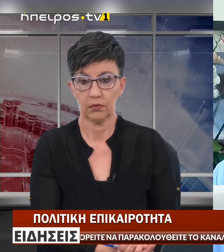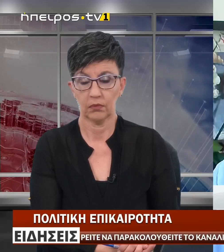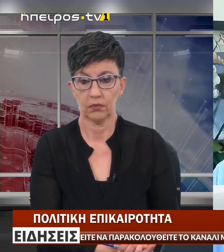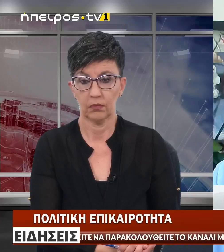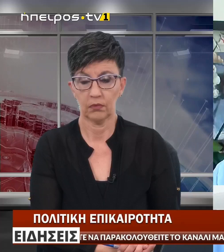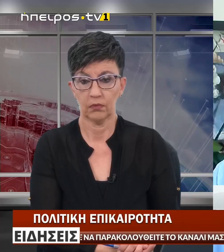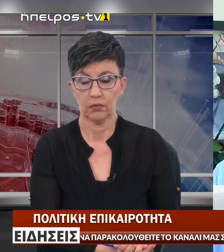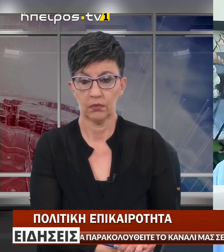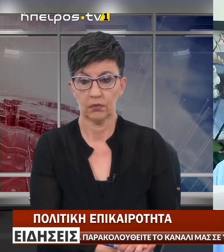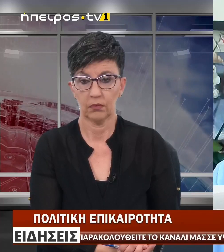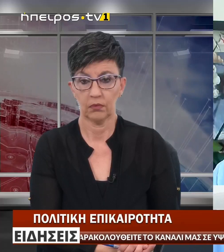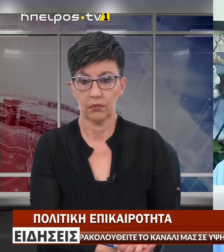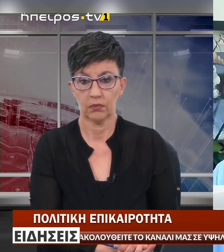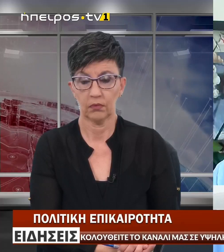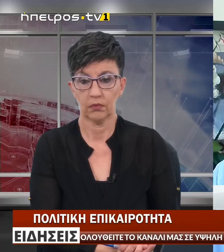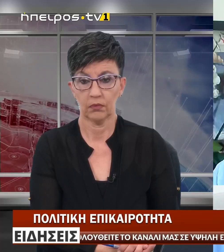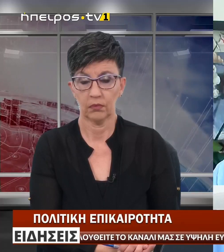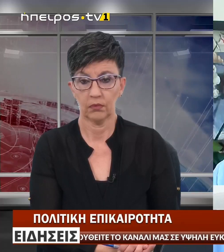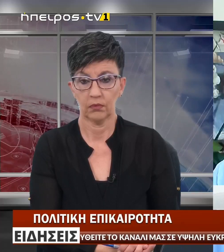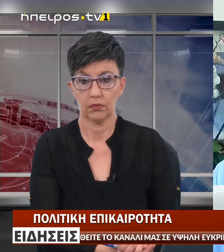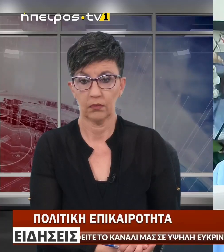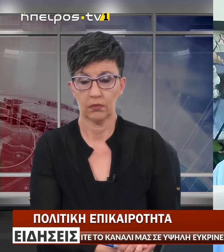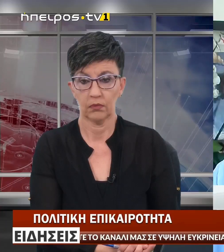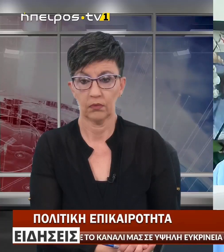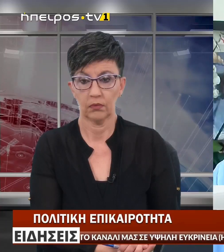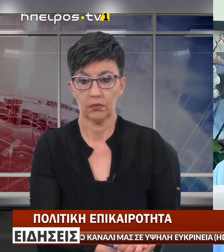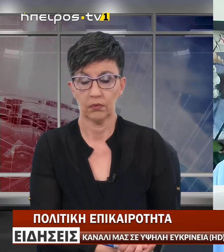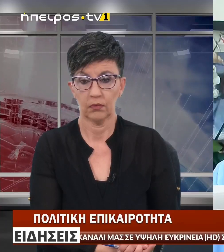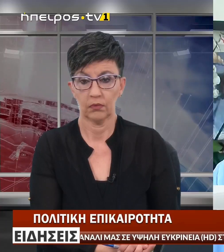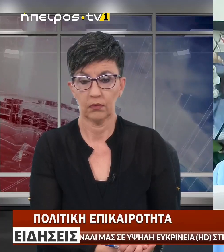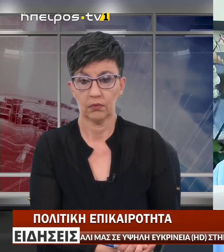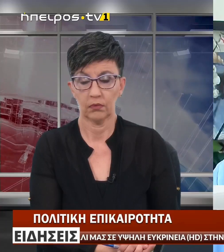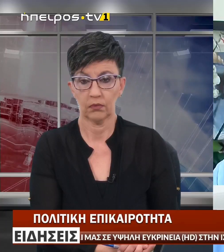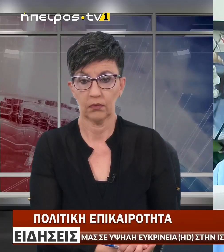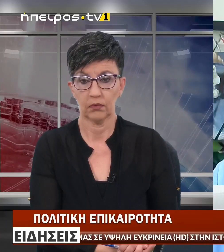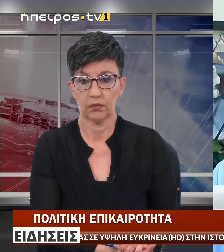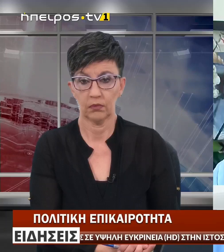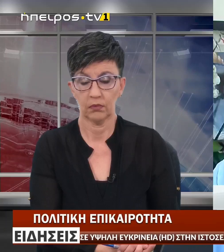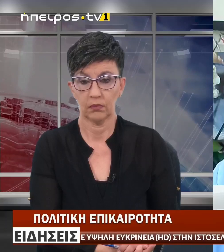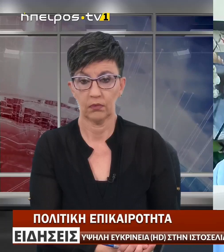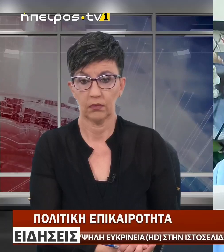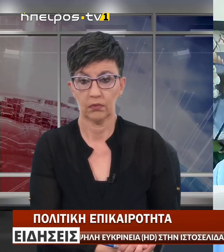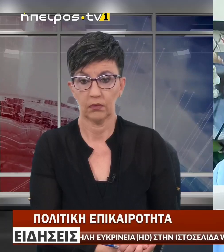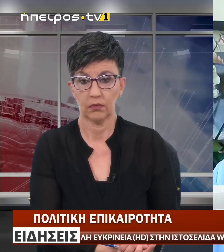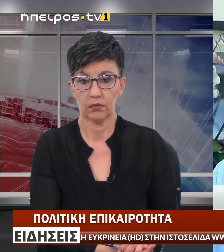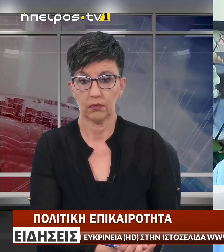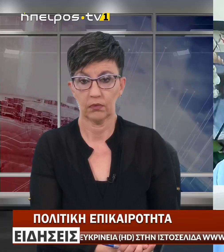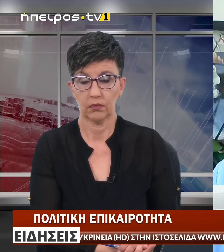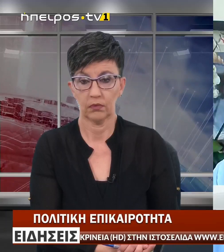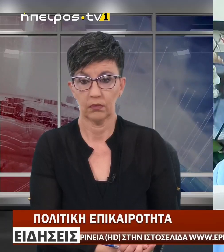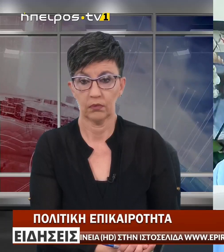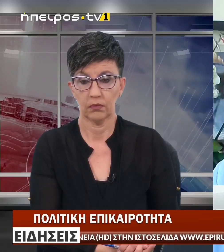κάθε κυβέρνηση θα πρέπει εσωτερικά να βρίσκει τις λύσεις προκειμένου να τις εφαρμόζει μέσα στην κοινωνία της.